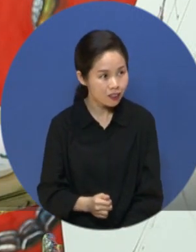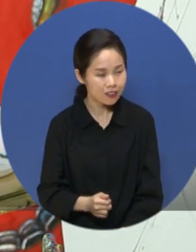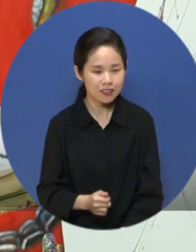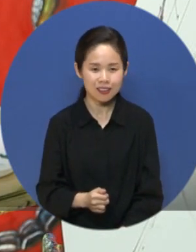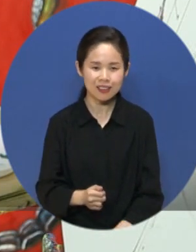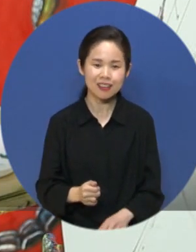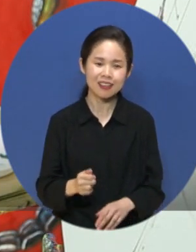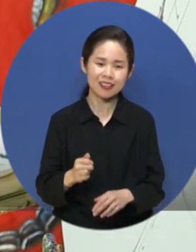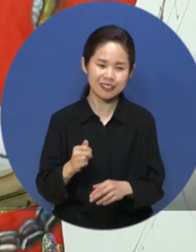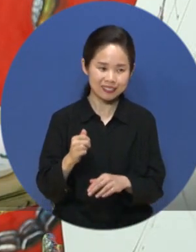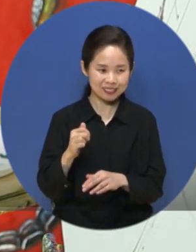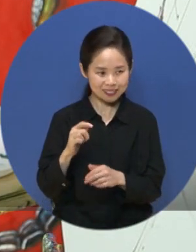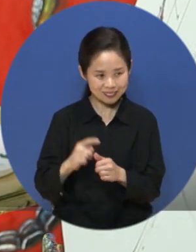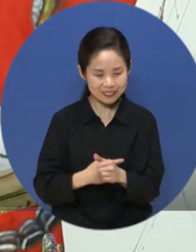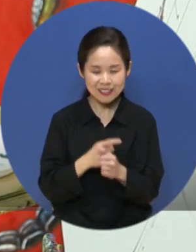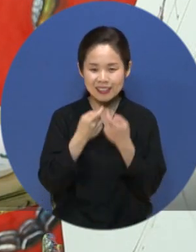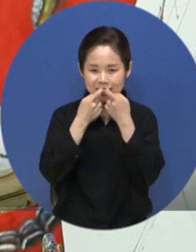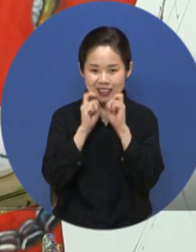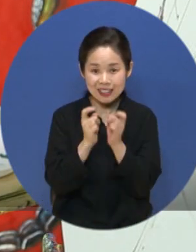오해의 개념까지